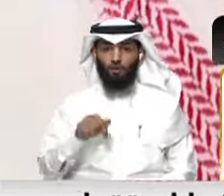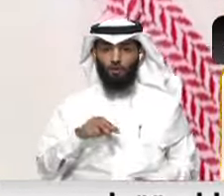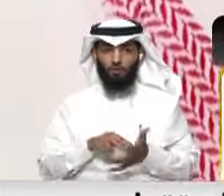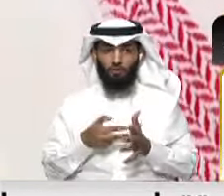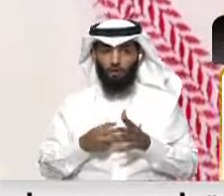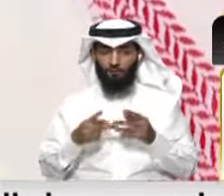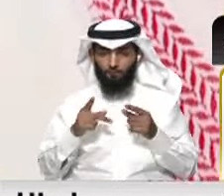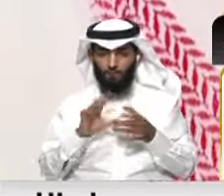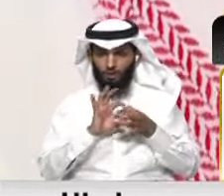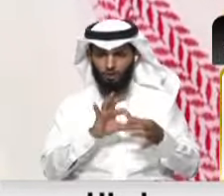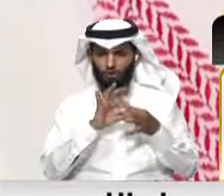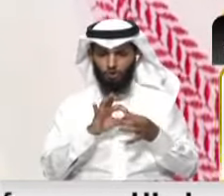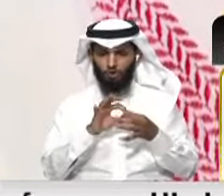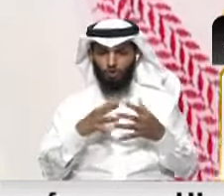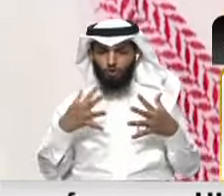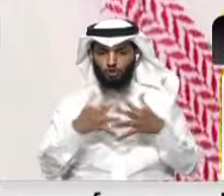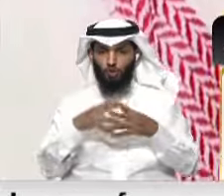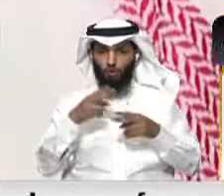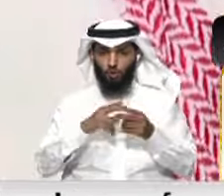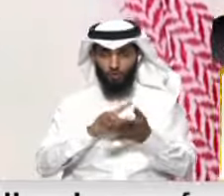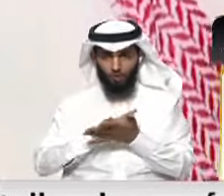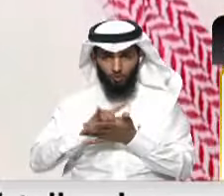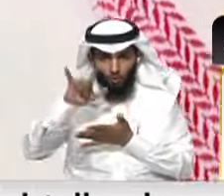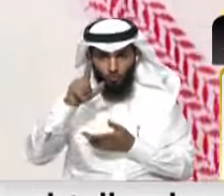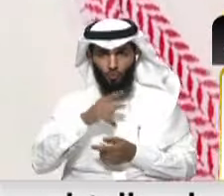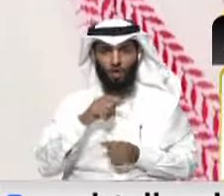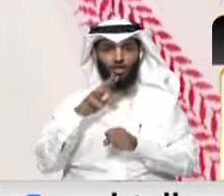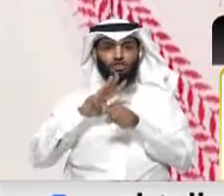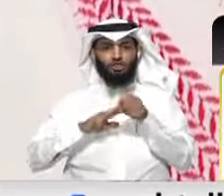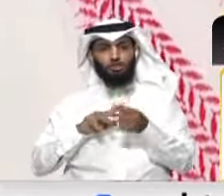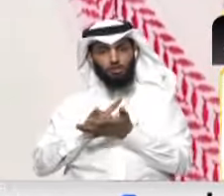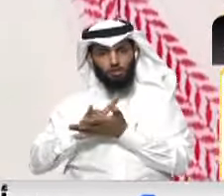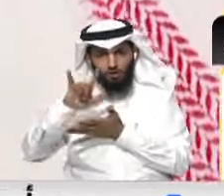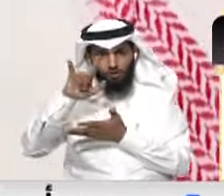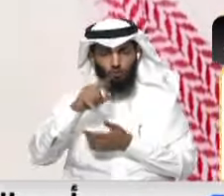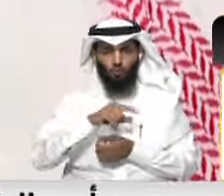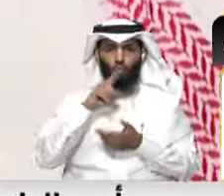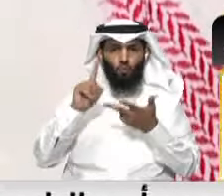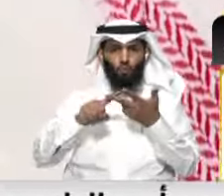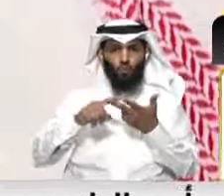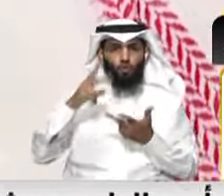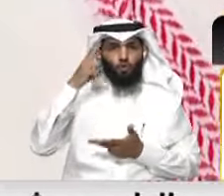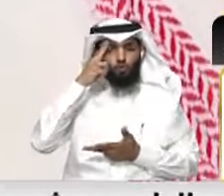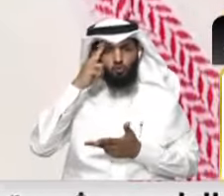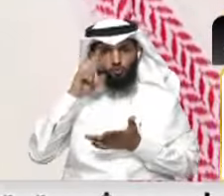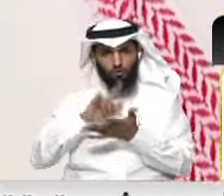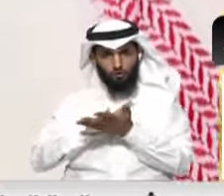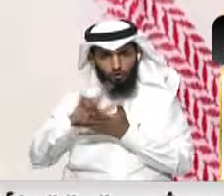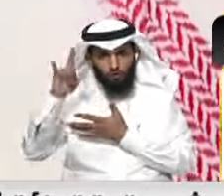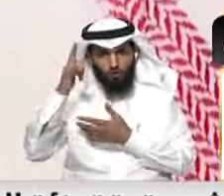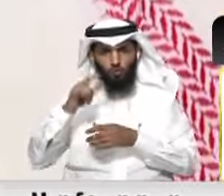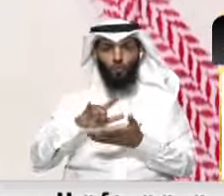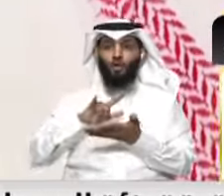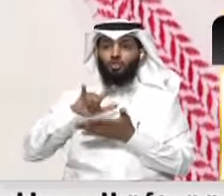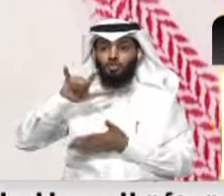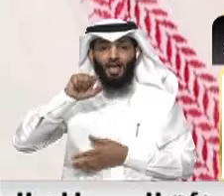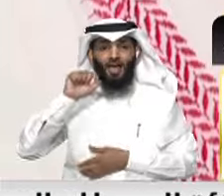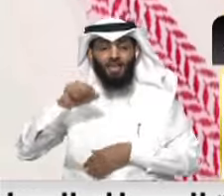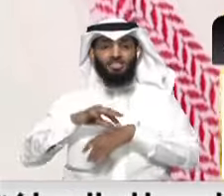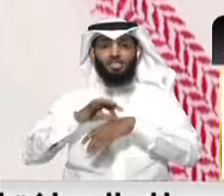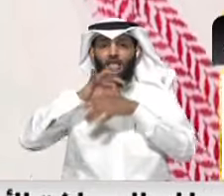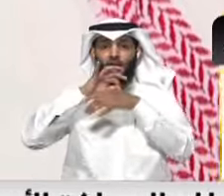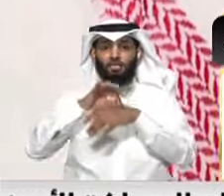على الخطوط الكويتية والجزيرة ومن ثم طيران السعودية وطيران شركة ناس على حسب المناصفة الموجودة